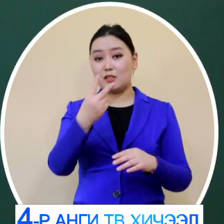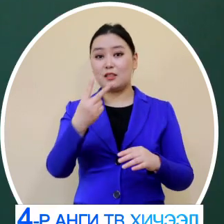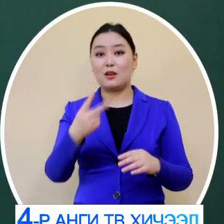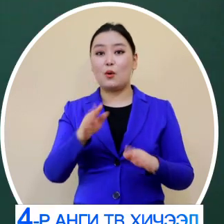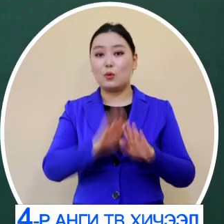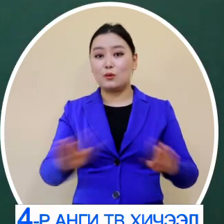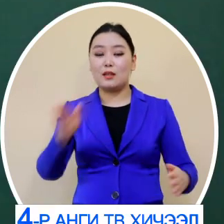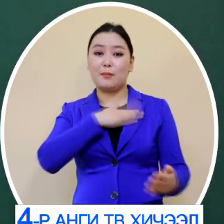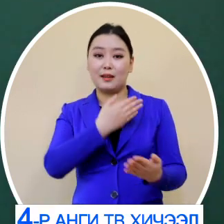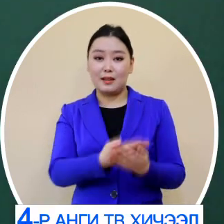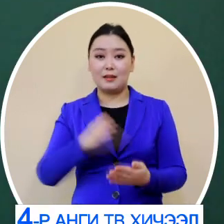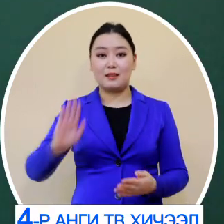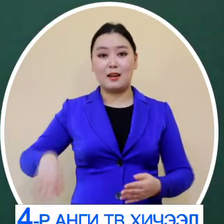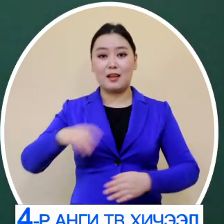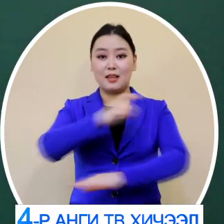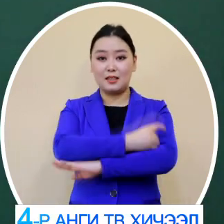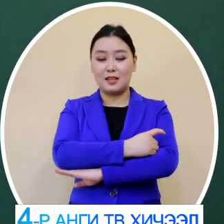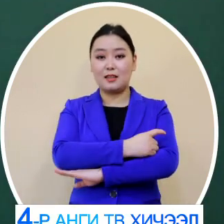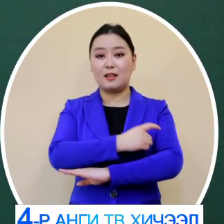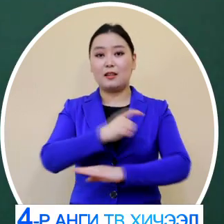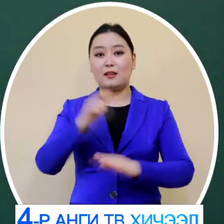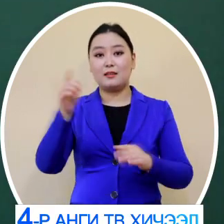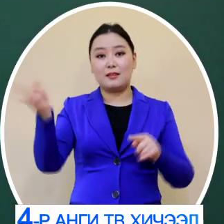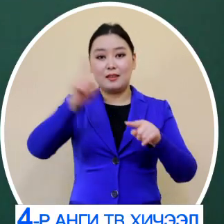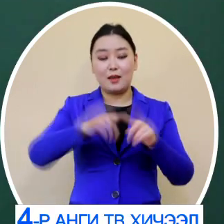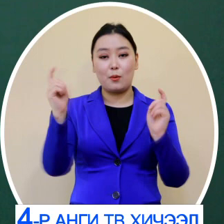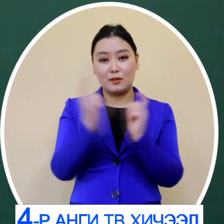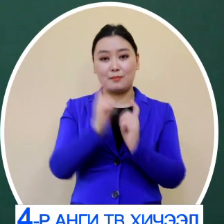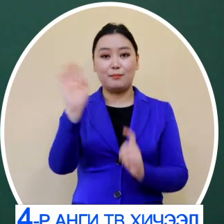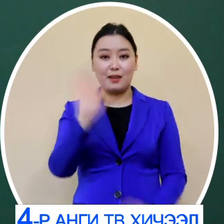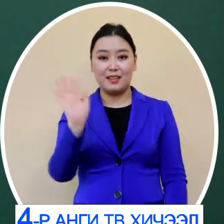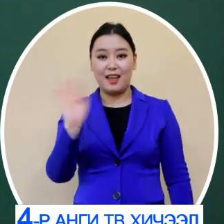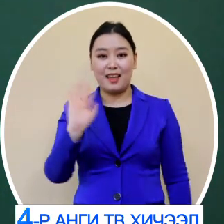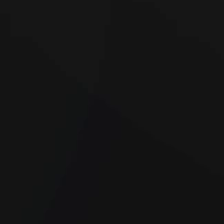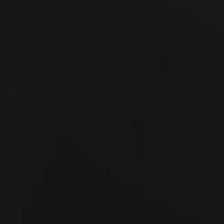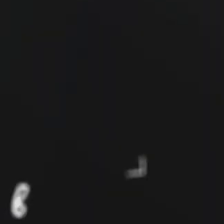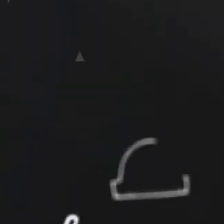За хичээлээ анхааран үдсэн хүүхдүүдтэй баярлалаа. Дараагийн хичээл хүртэл түр баяртай.